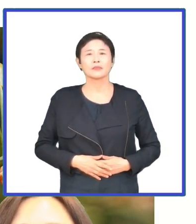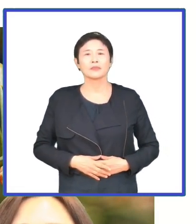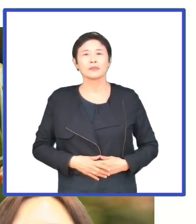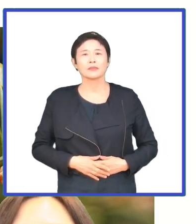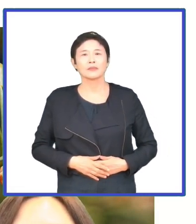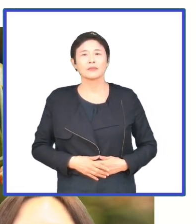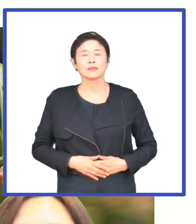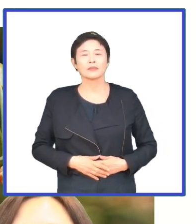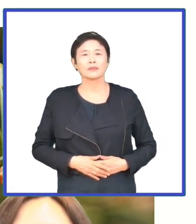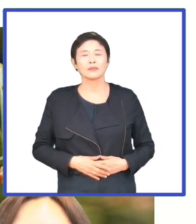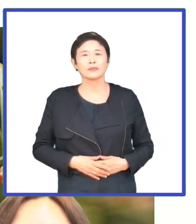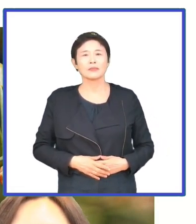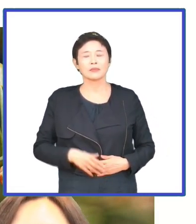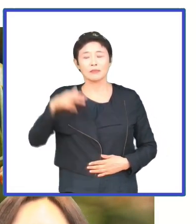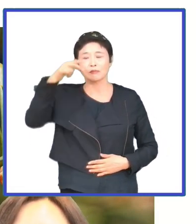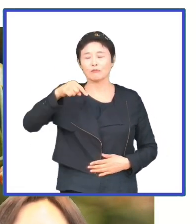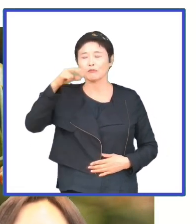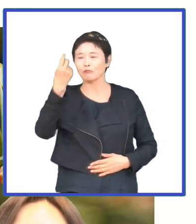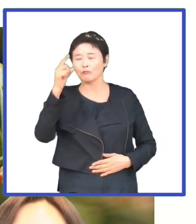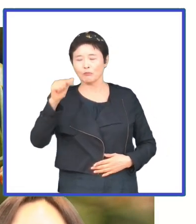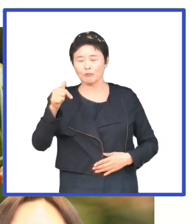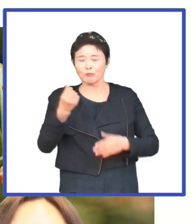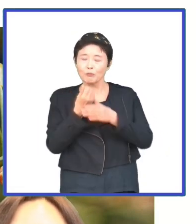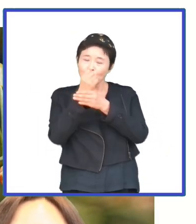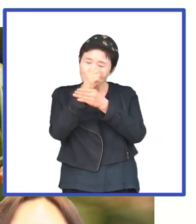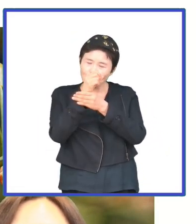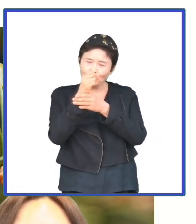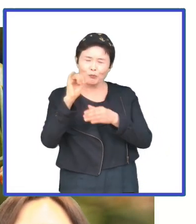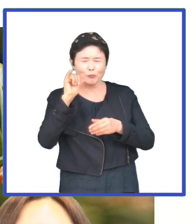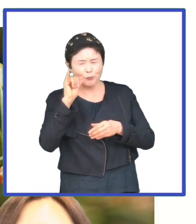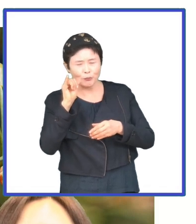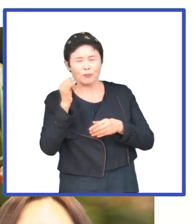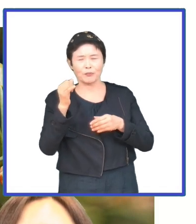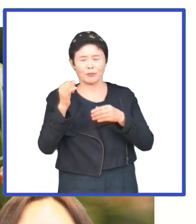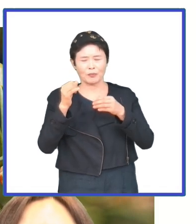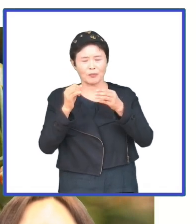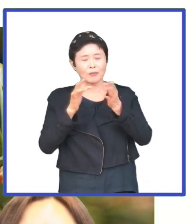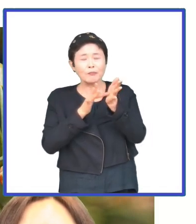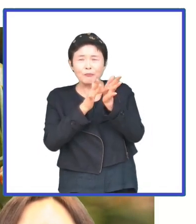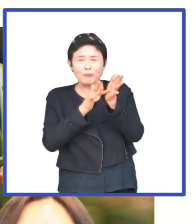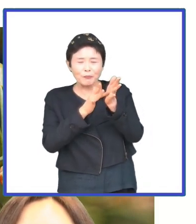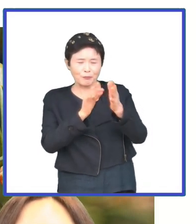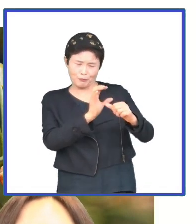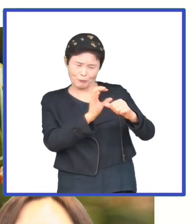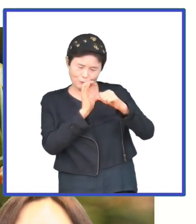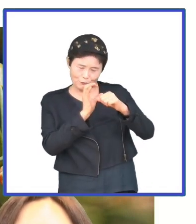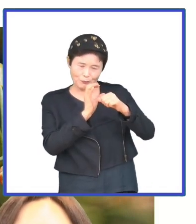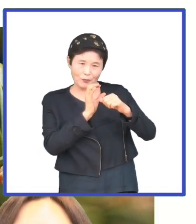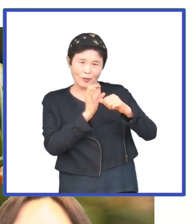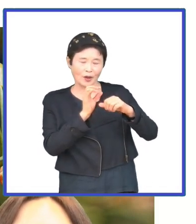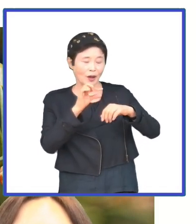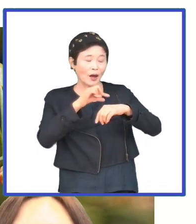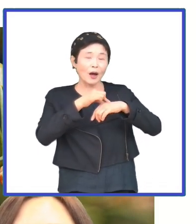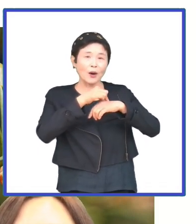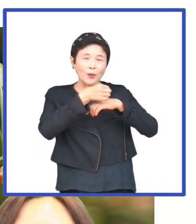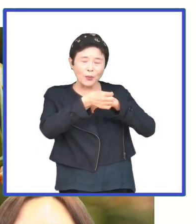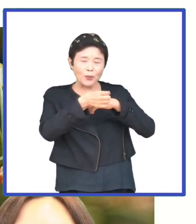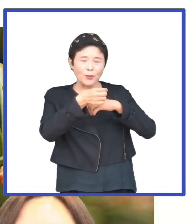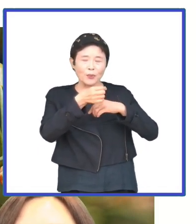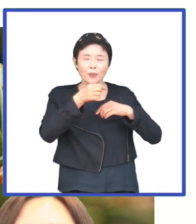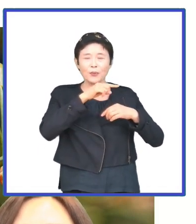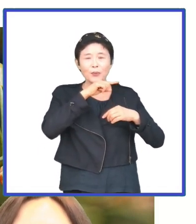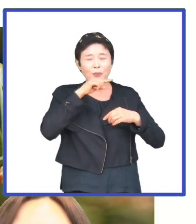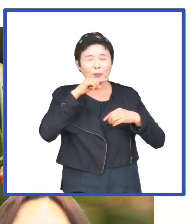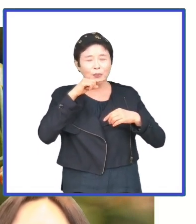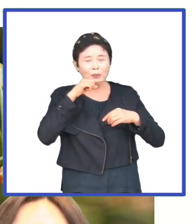주목의 열매는 독이 있고 약으로 쓰여요. 주목은 수피와 심재가 유달리 붉고 질이 좋기